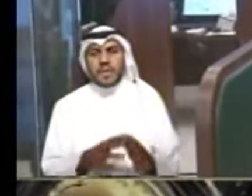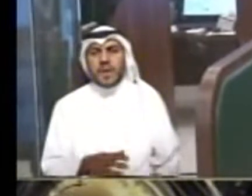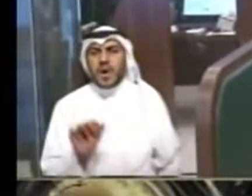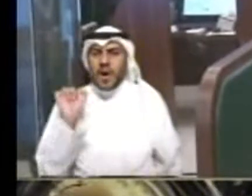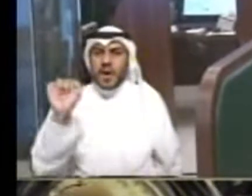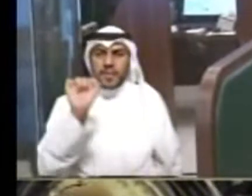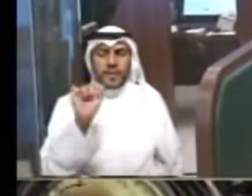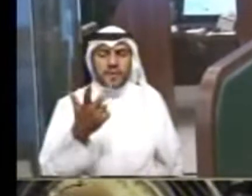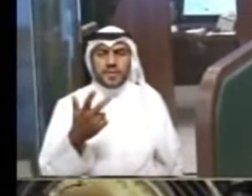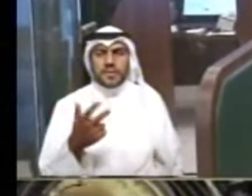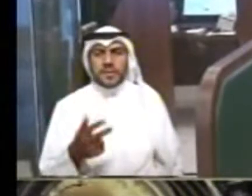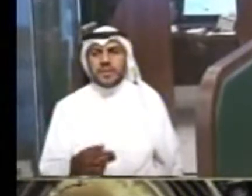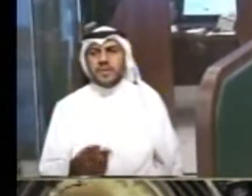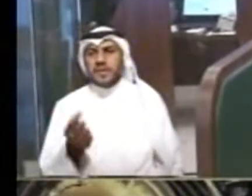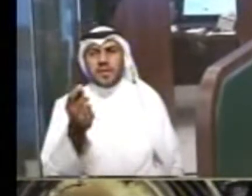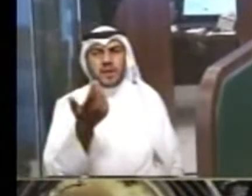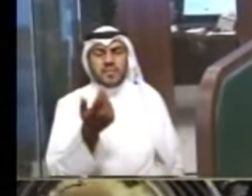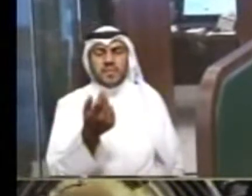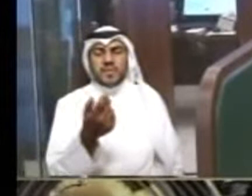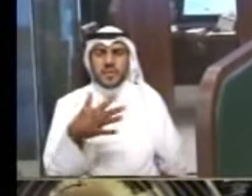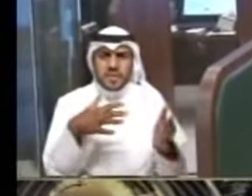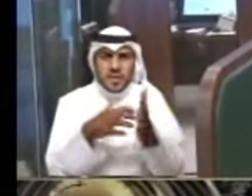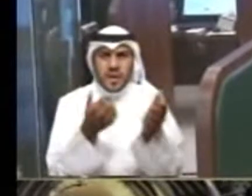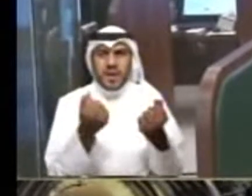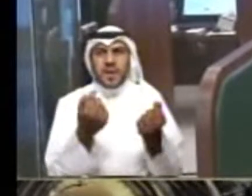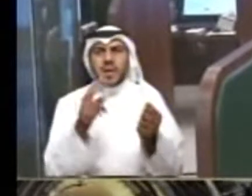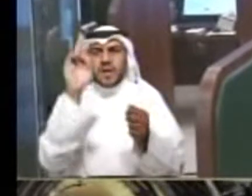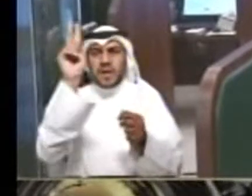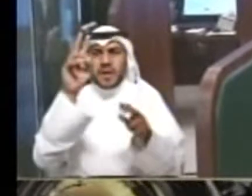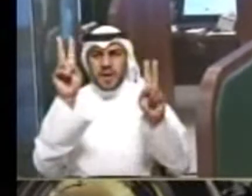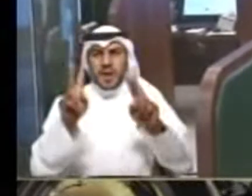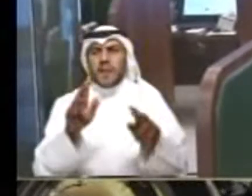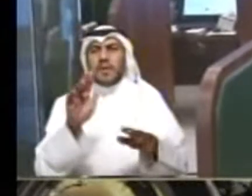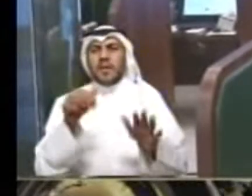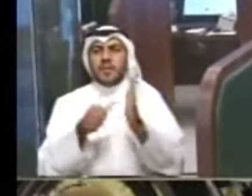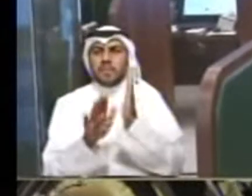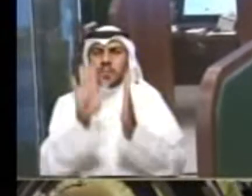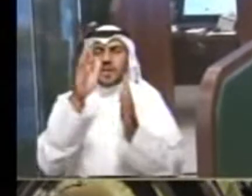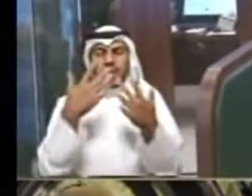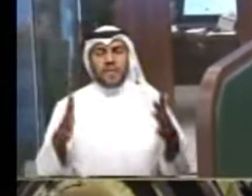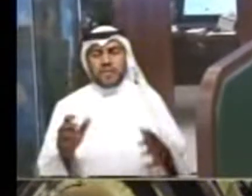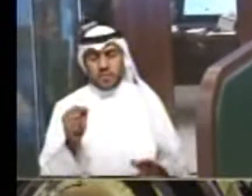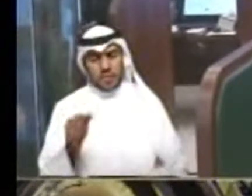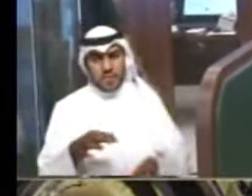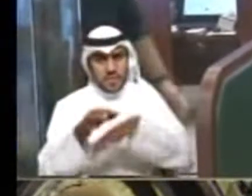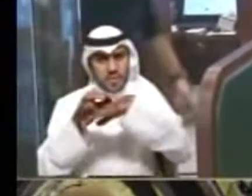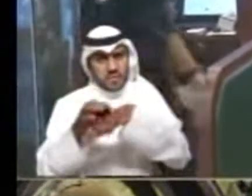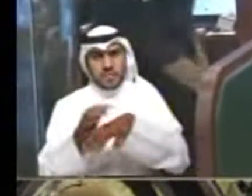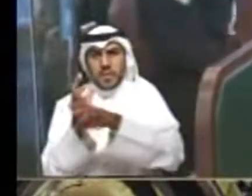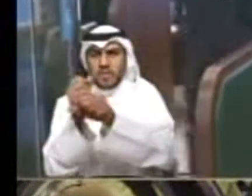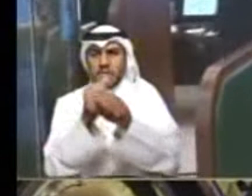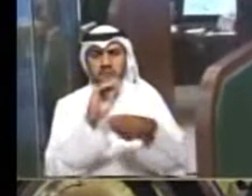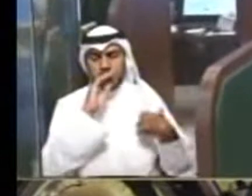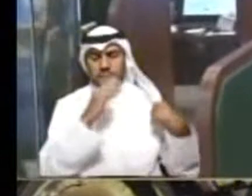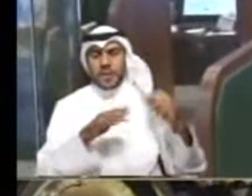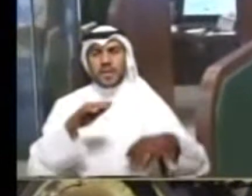وتقتصر فقط على الأضرار المادية، ولا يوجد أضرار كثيرة خلال هذه الحوادث. أؤكد مرة أخرى، البلاغات قلت في